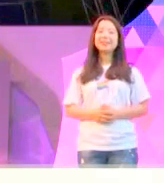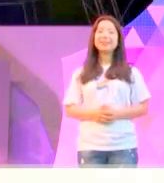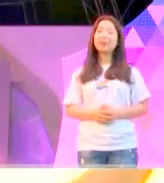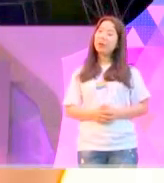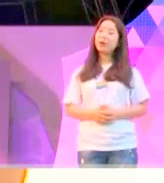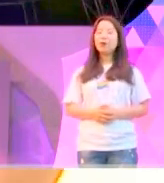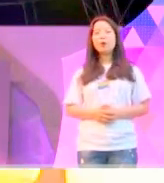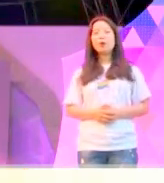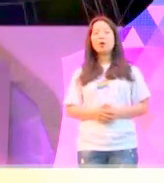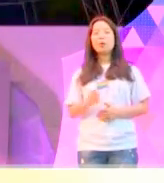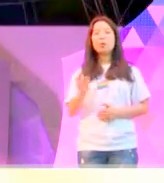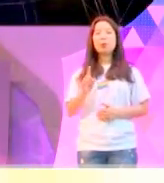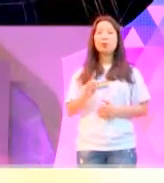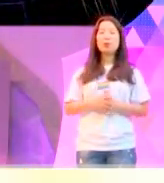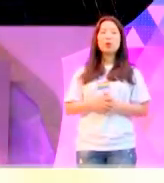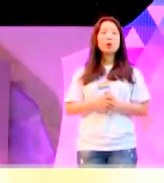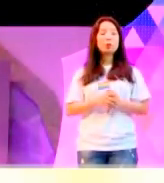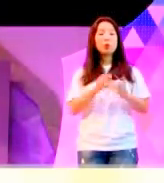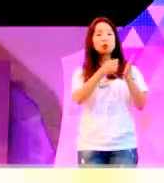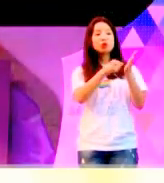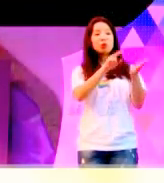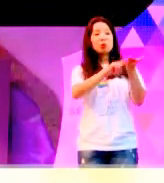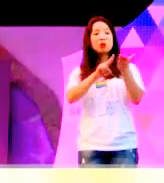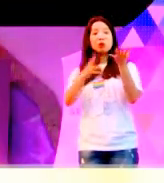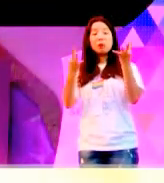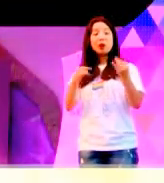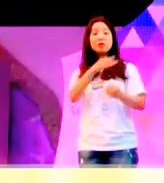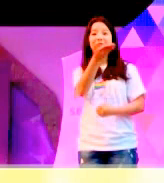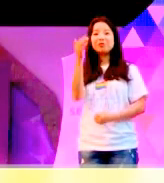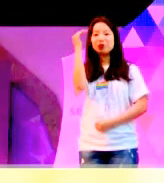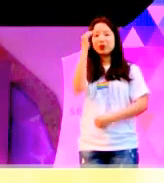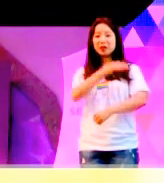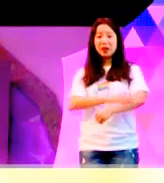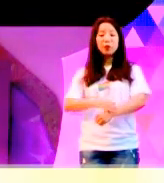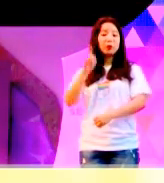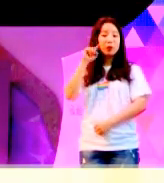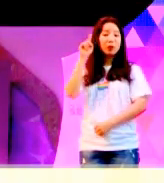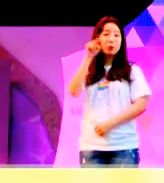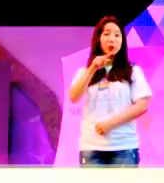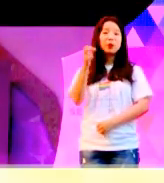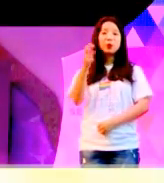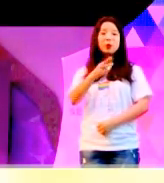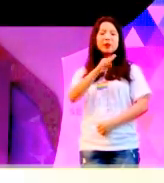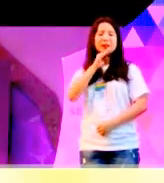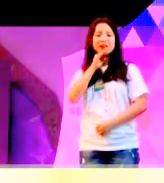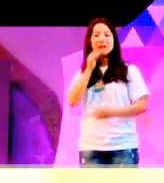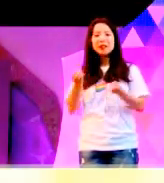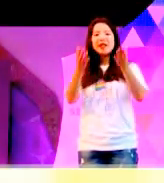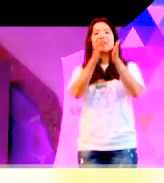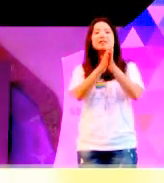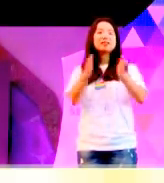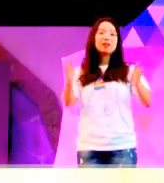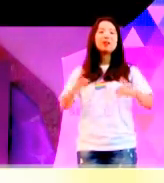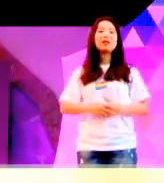이런 거 저런 거 막 굿즈도 많고 하니까 구경 재밌게 하시고 내일하고 모레부터 이제 또 본격적으로 하잖아요.